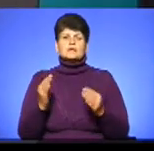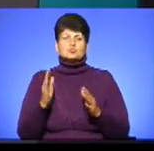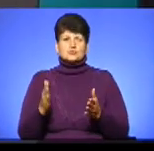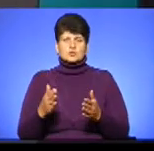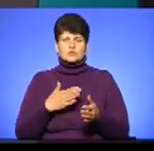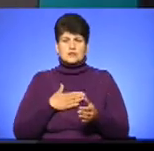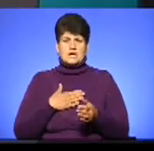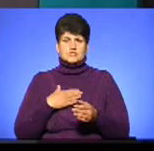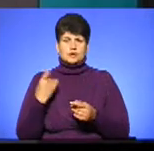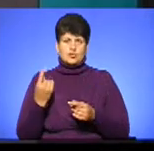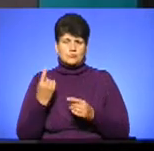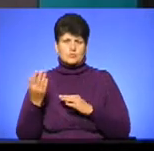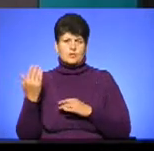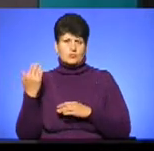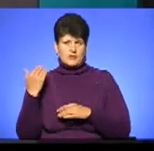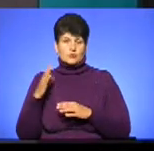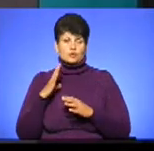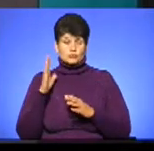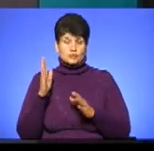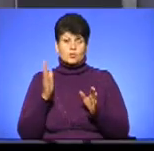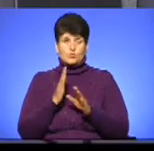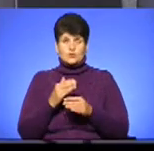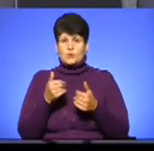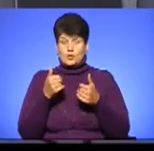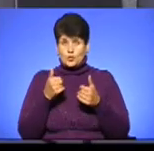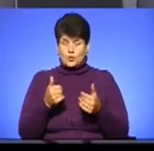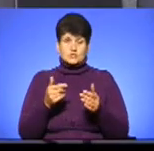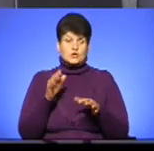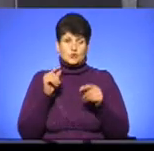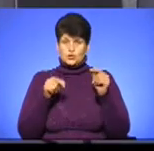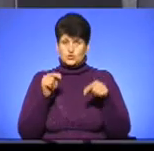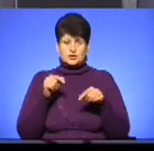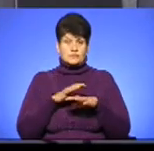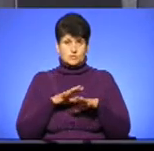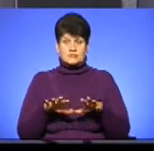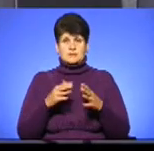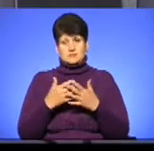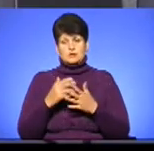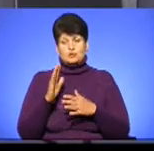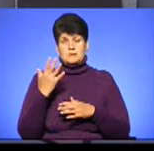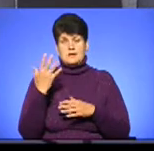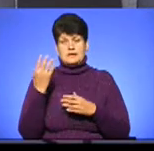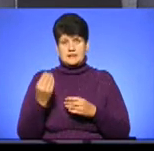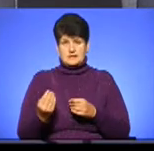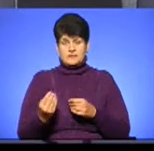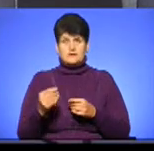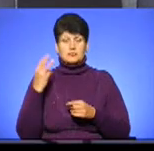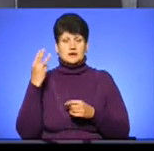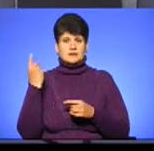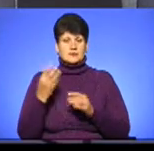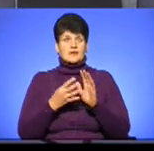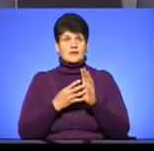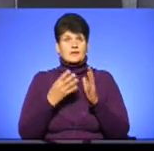нашій області та попередньо, якщо буде погода хороша, не буде туману і дощів, то це близько 5 днів. Наприклад, на Хмельниччині це на 9 днів розраховано. А знову ж